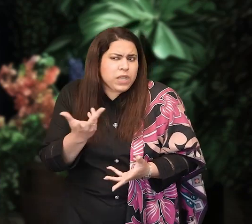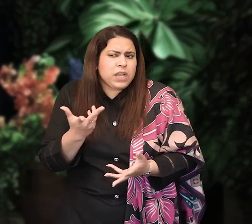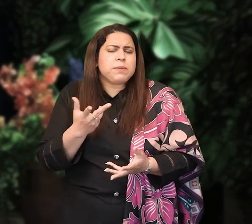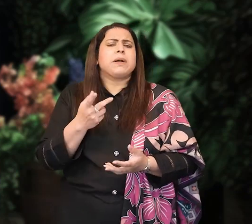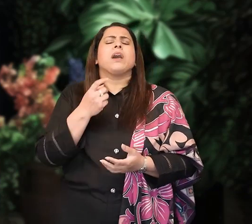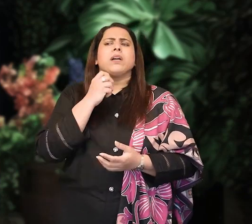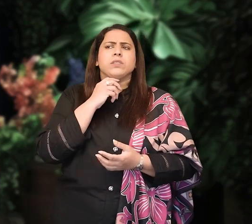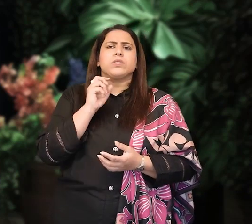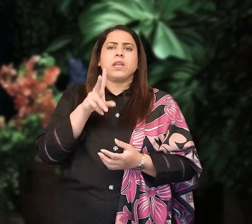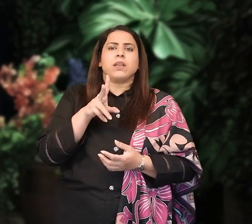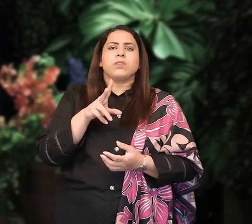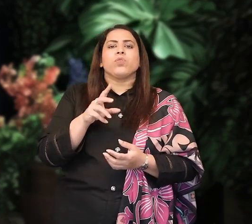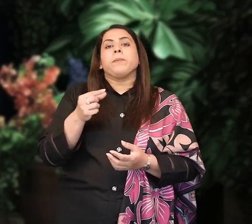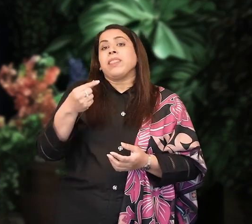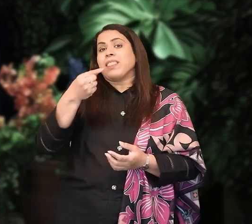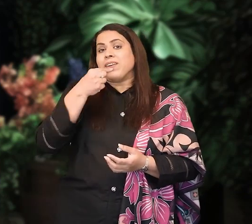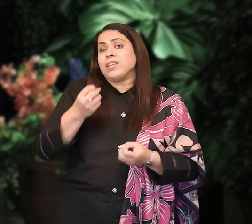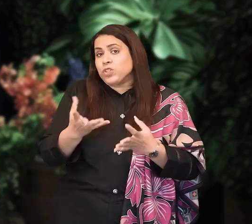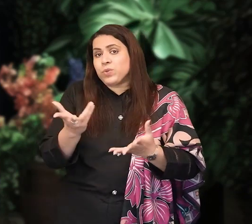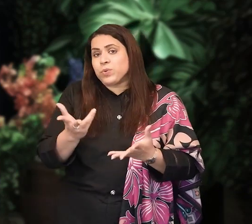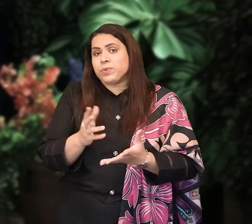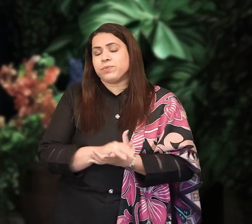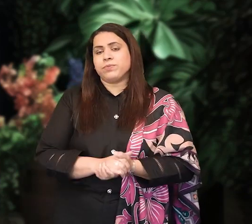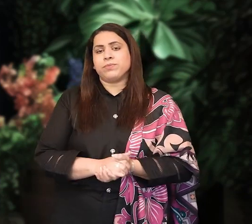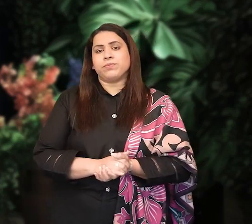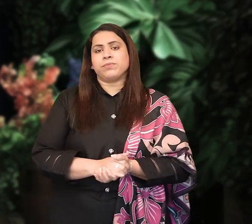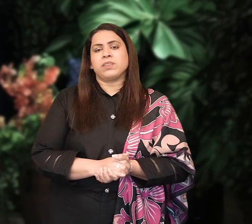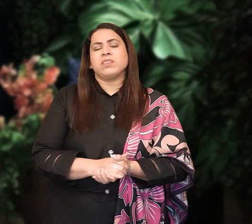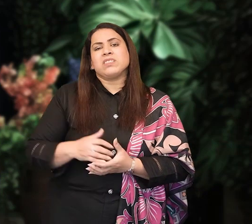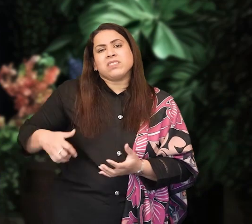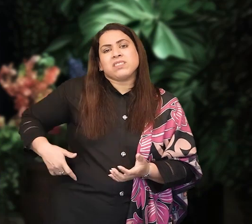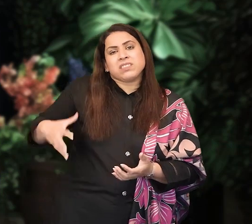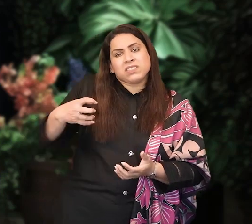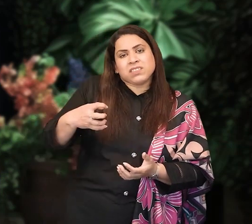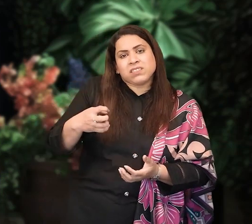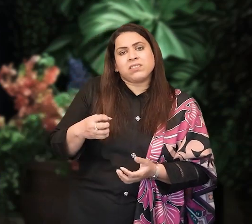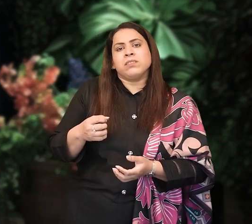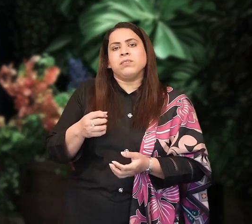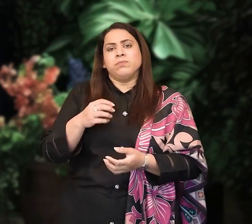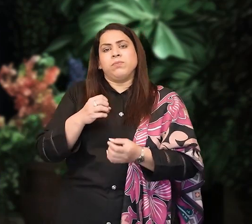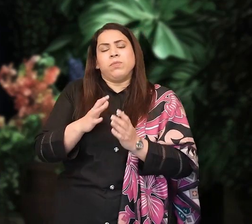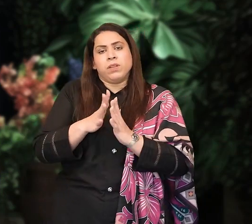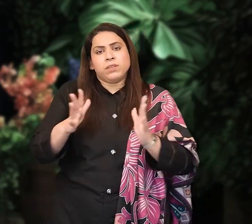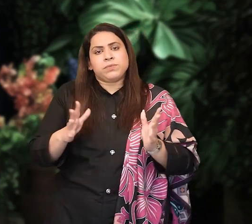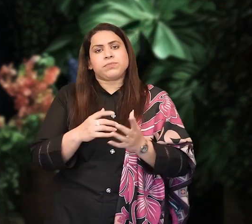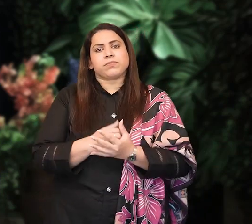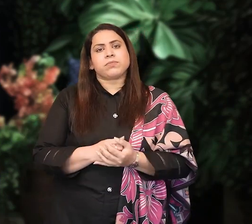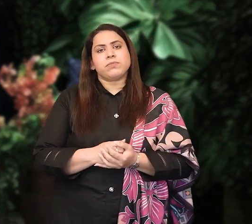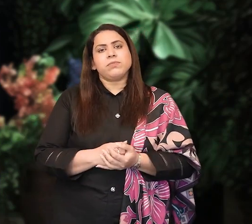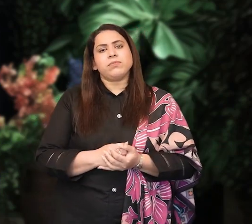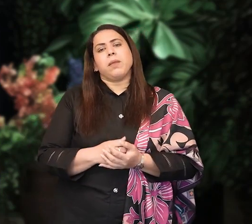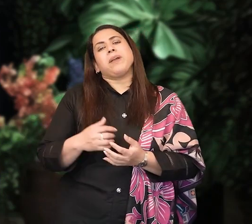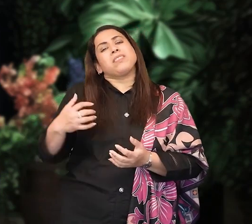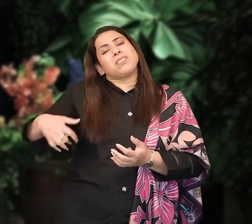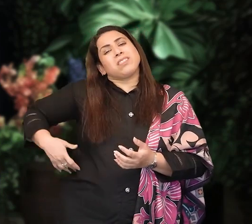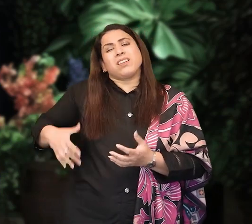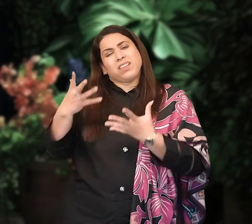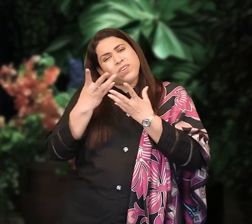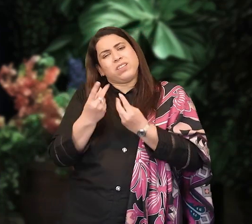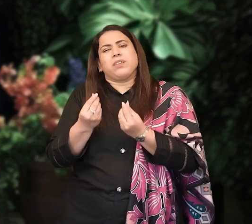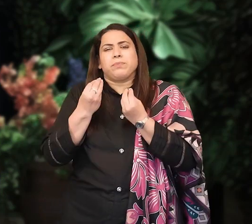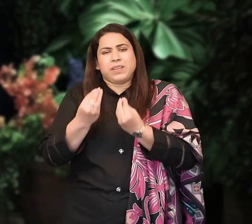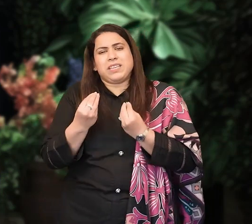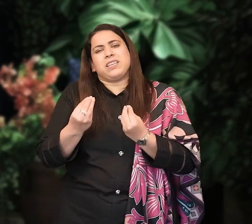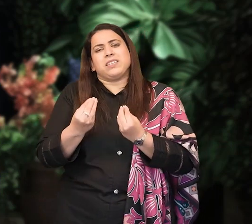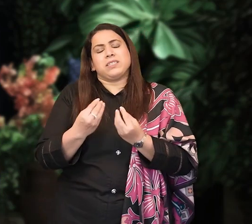तो अगली बात आती है ट्रीटमेंट की। जब भी पेशेंट हमारे पास तकलीफ़ के साथ आता है उसकी फ़र्स्ट एंड फॉरमोस्ट प्रायोरिटी होती है कि जी हमारी तकलीफ़ को दूर किया